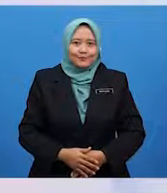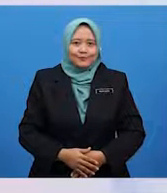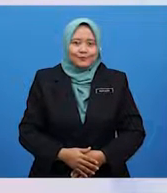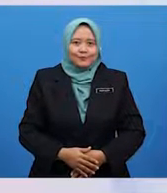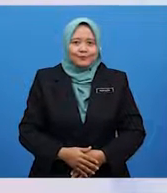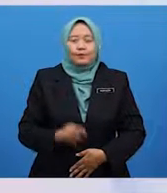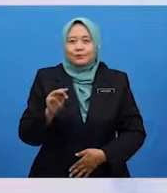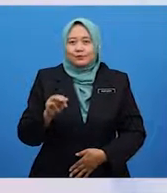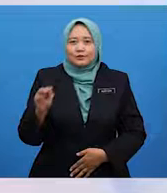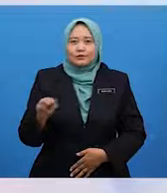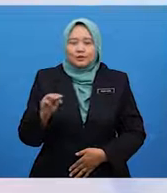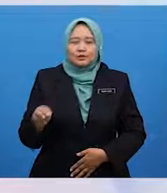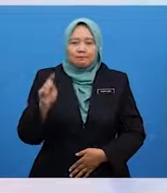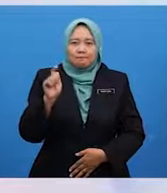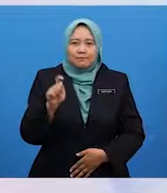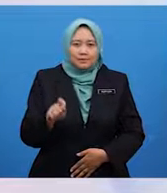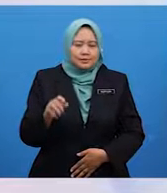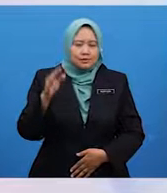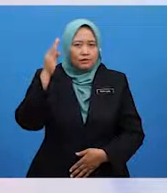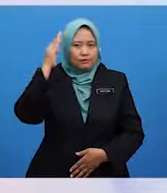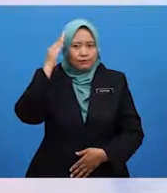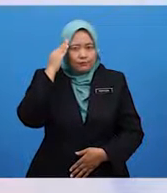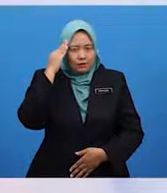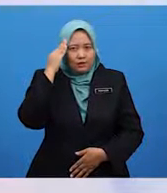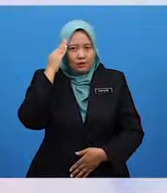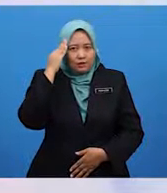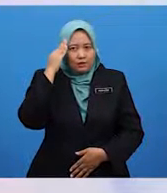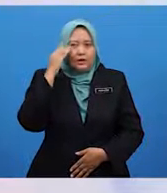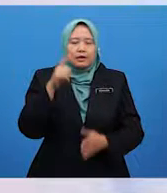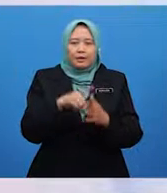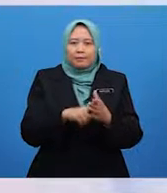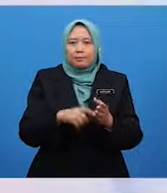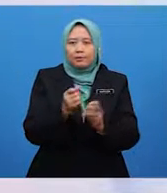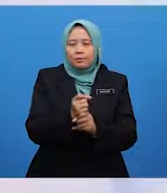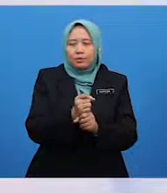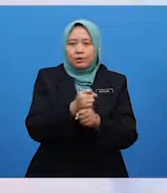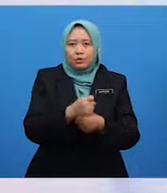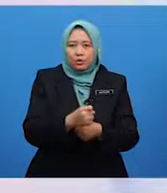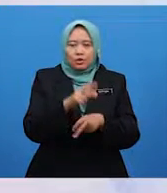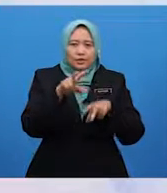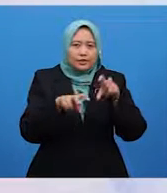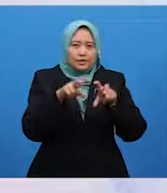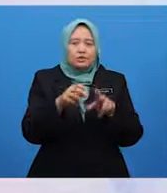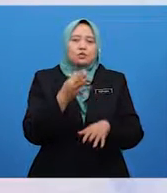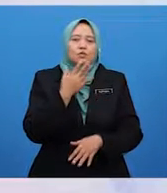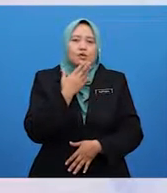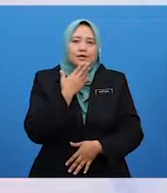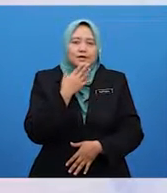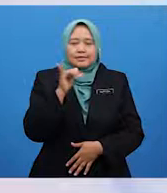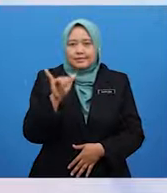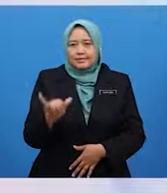faham betul, pelajar boleh melihat antara bentuk kajian warna dalam komposisi yang dipilih. Betul tak Cikgu Arif? Ya,